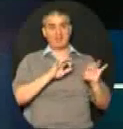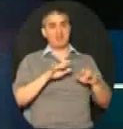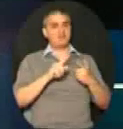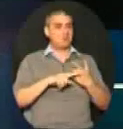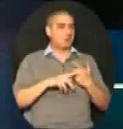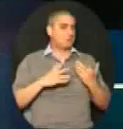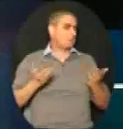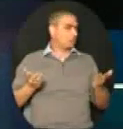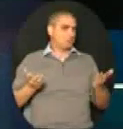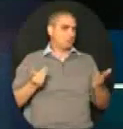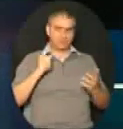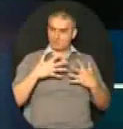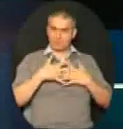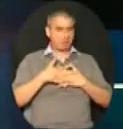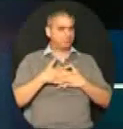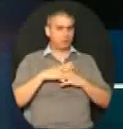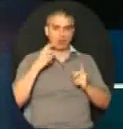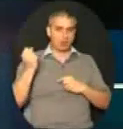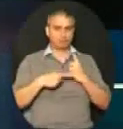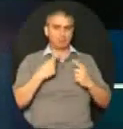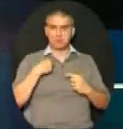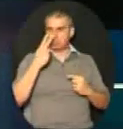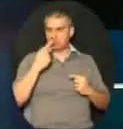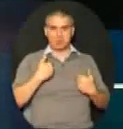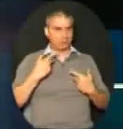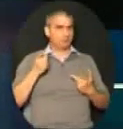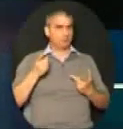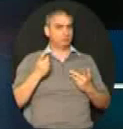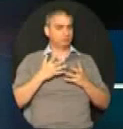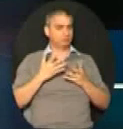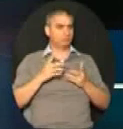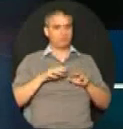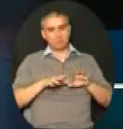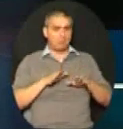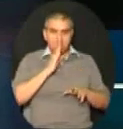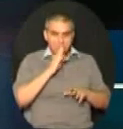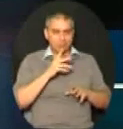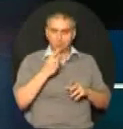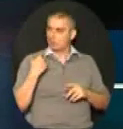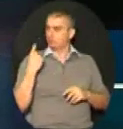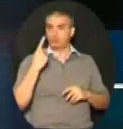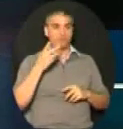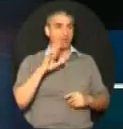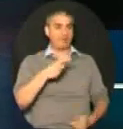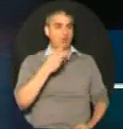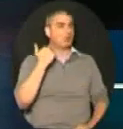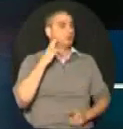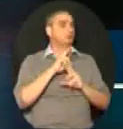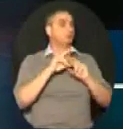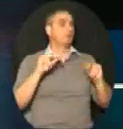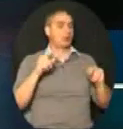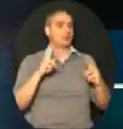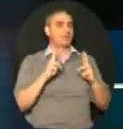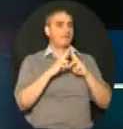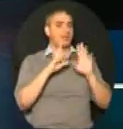והרפורמים, אבל הקואליציה כל שבוע נדמה לנו שהיא מתעררת מחדש. בשבוע שעבר מיקי זוהר אפילו היו שמועות על